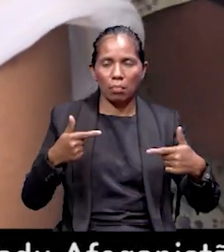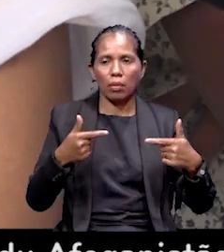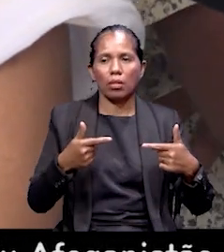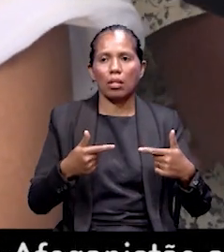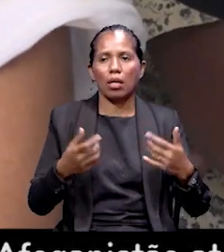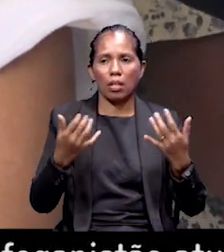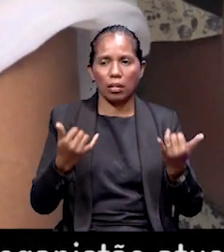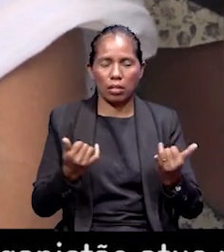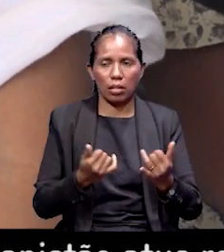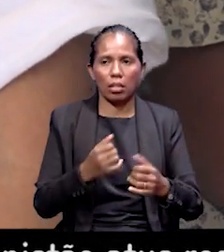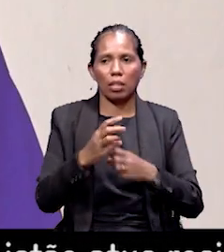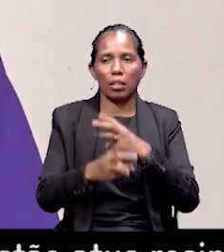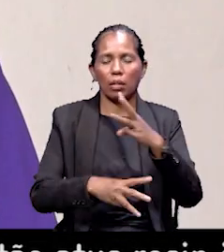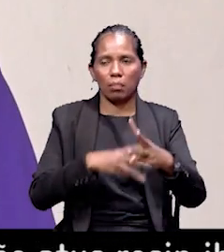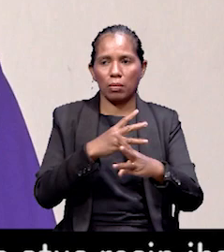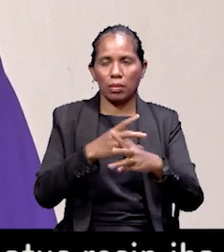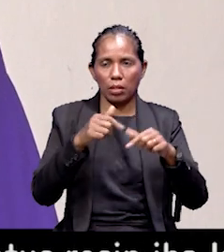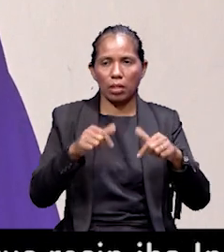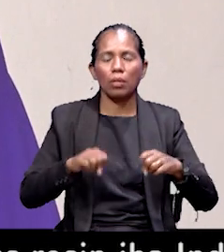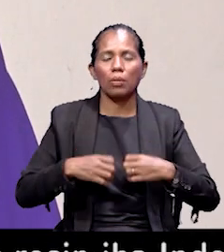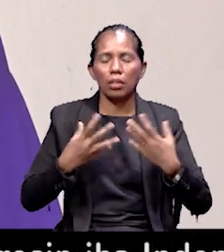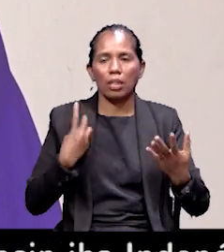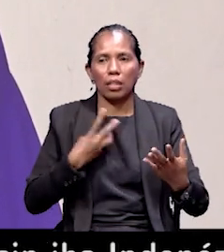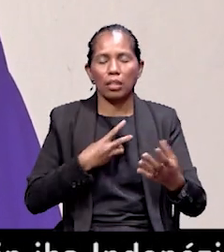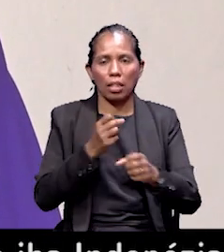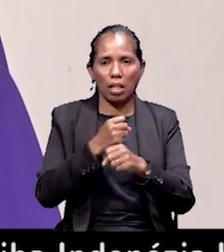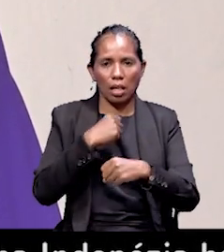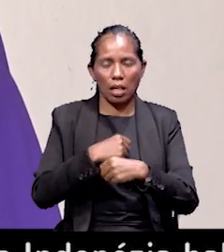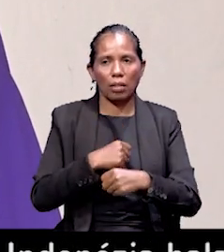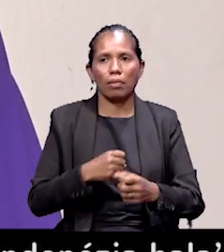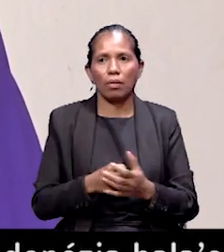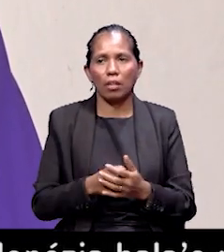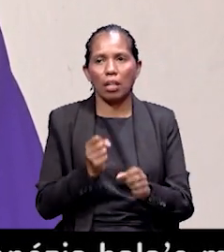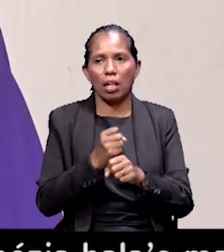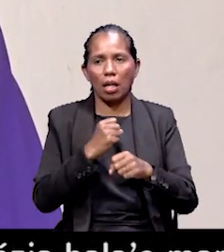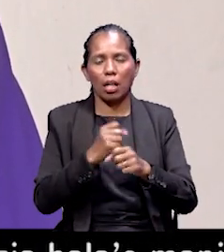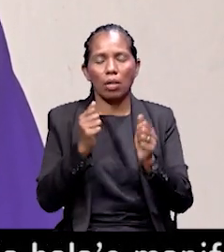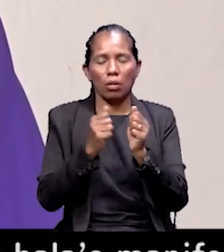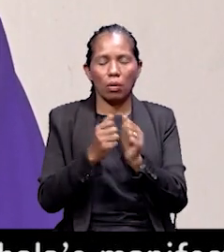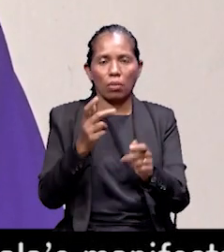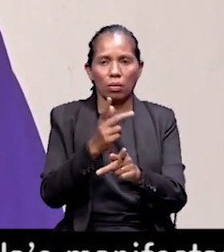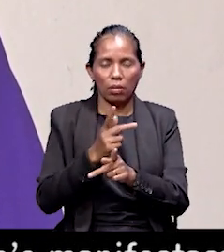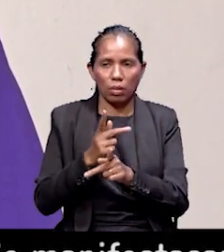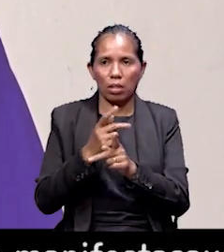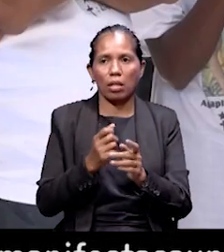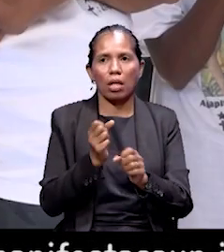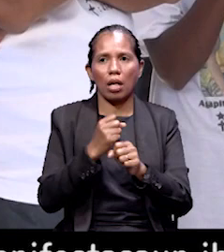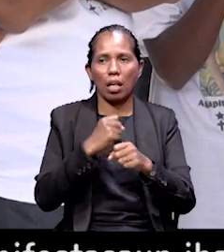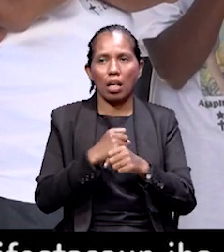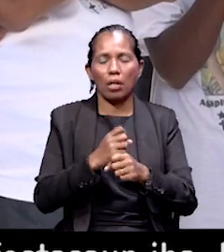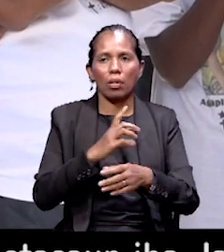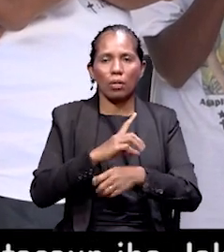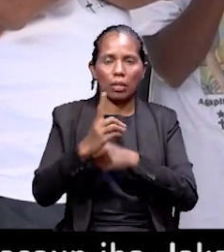iha mundu ida ne oisa ita halau. Halau ho di dia. Halau ho